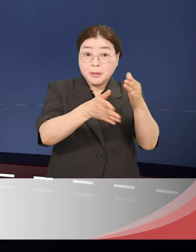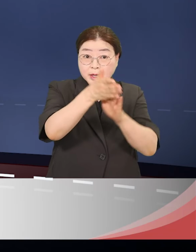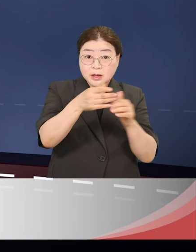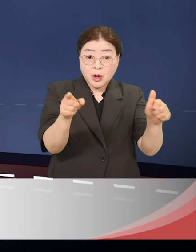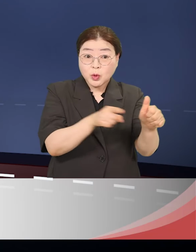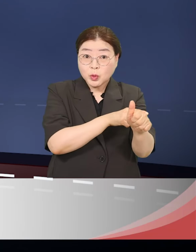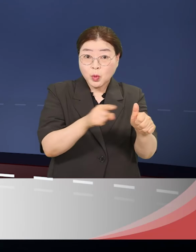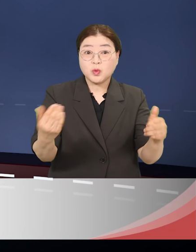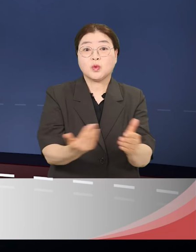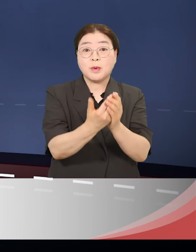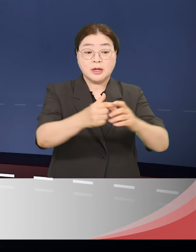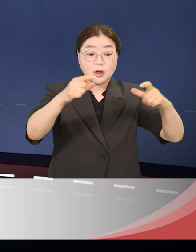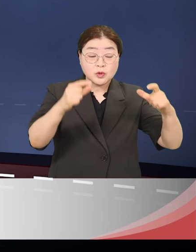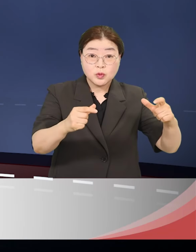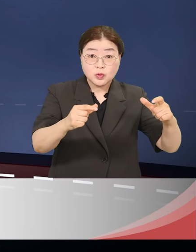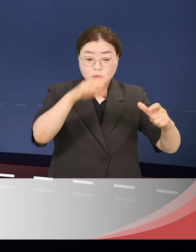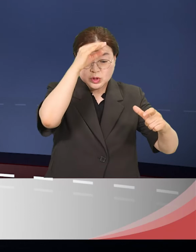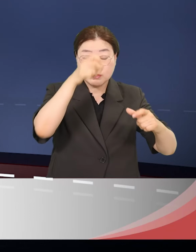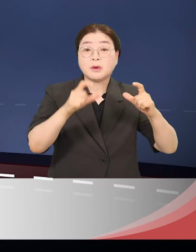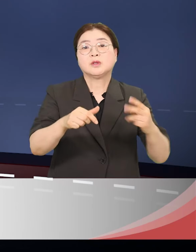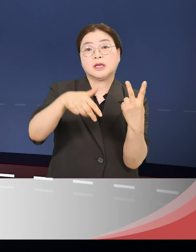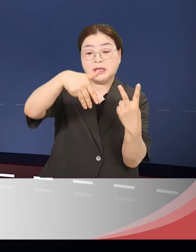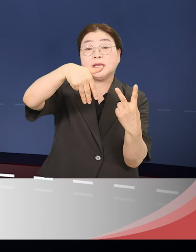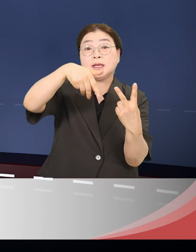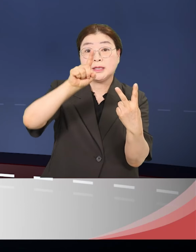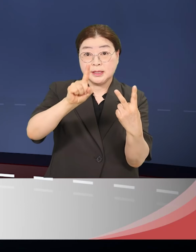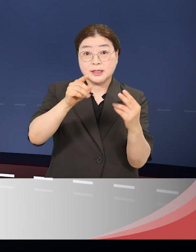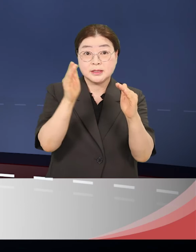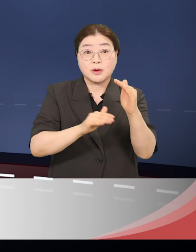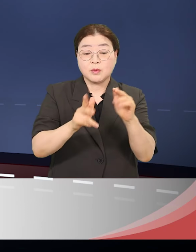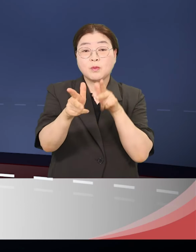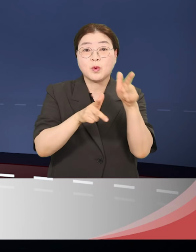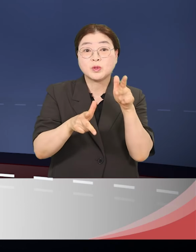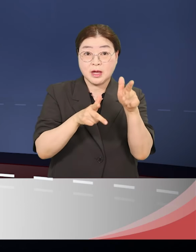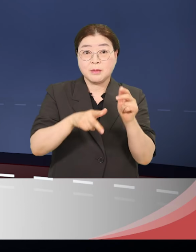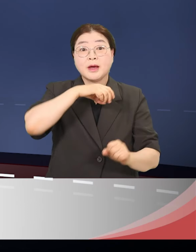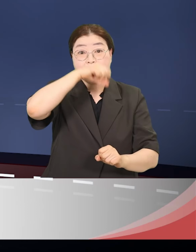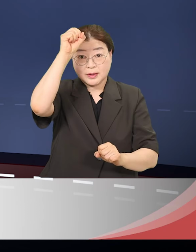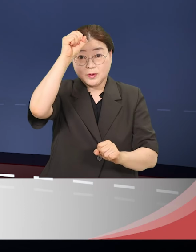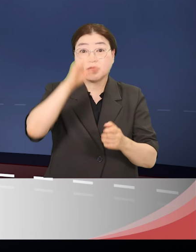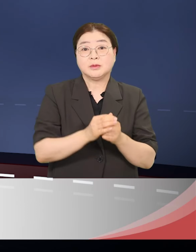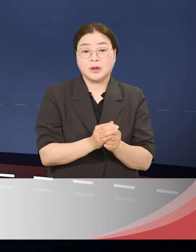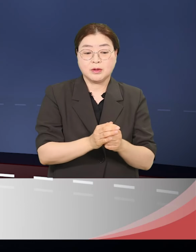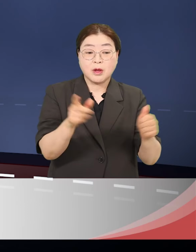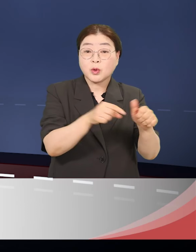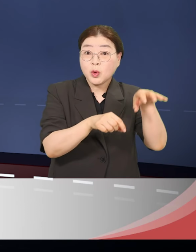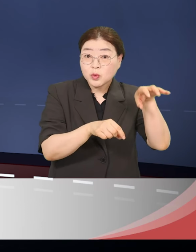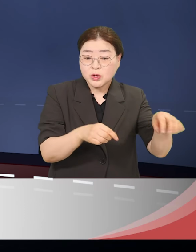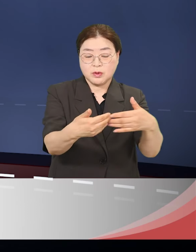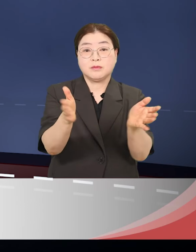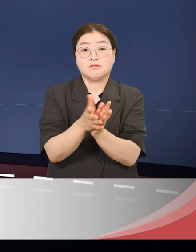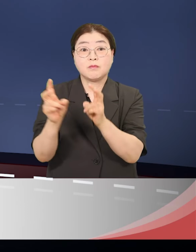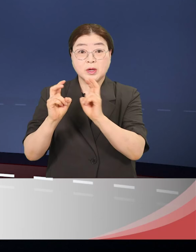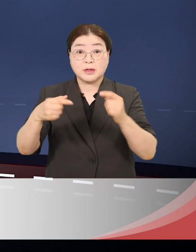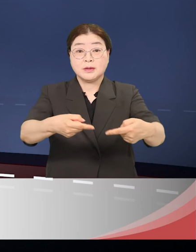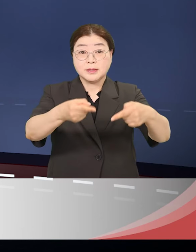태백시가 교육발전 특구 시범지역 2차 공모 사업에 최종 선정되었습니다. 그동안 태백시는 관내 교육기관,